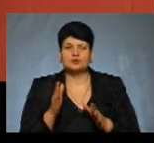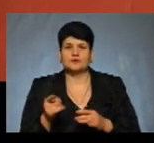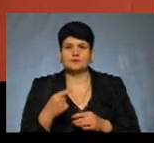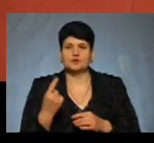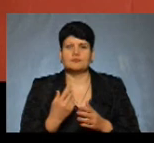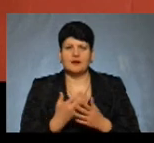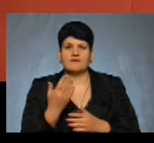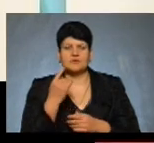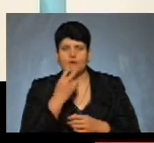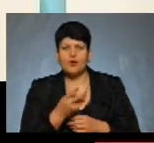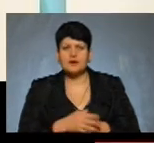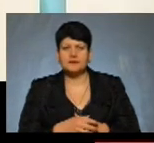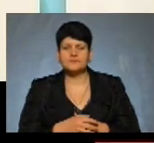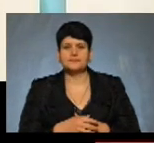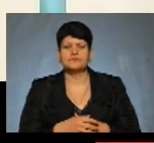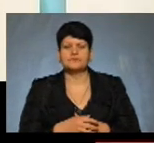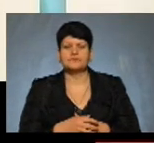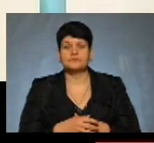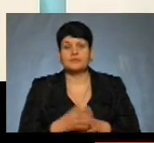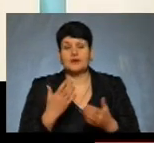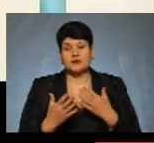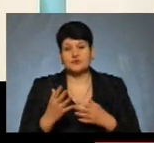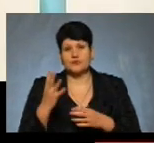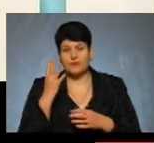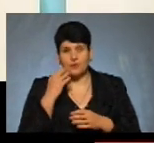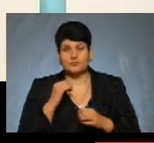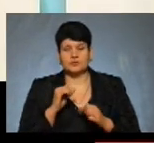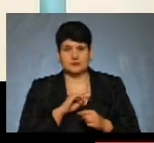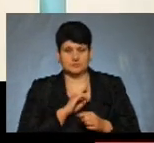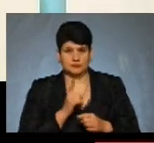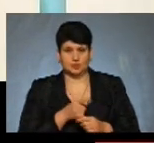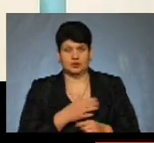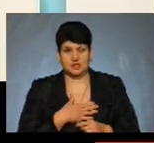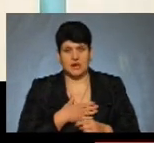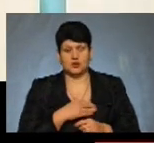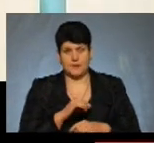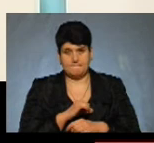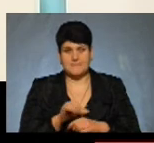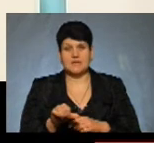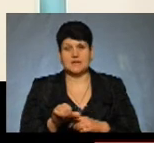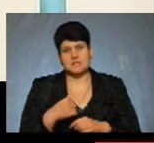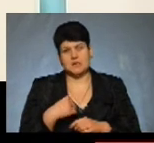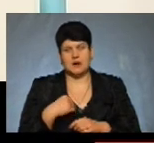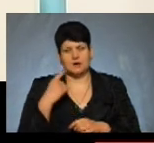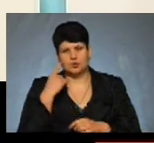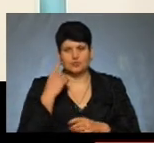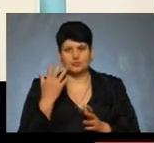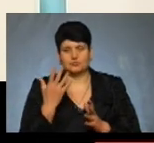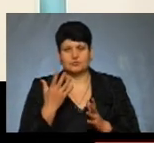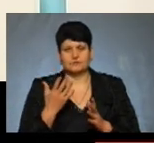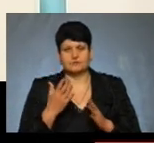на ваш погляд? Якщо враховувати, як то кажуть, потужності нашої митниці, я думаю, що ну, такий